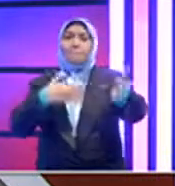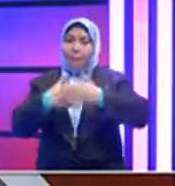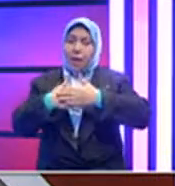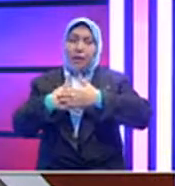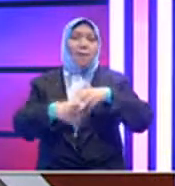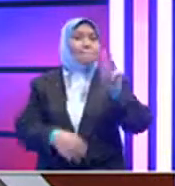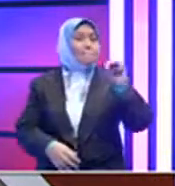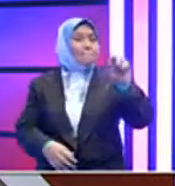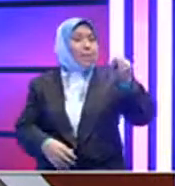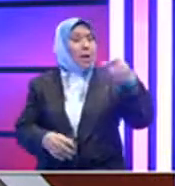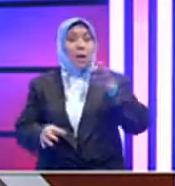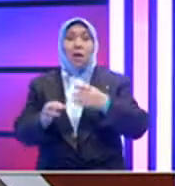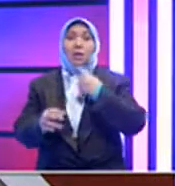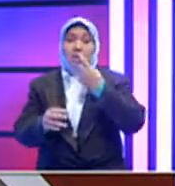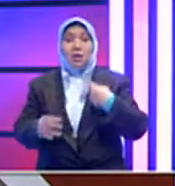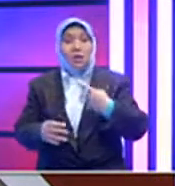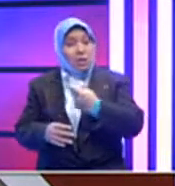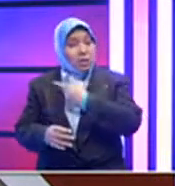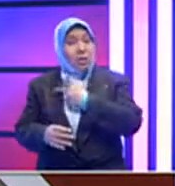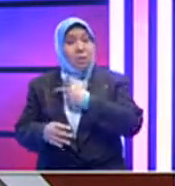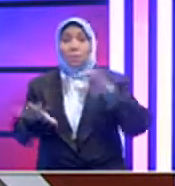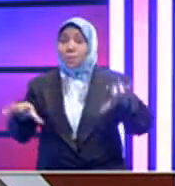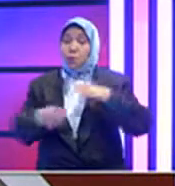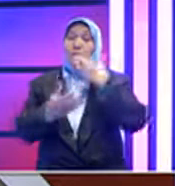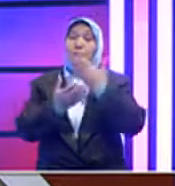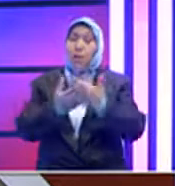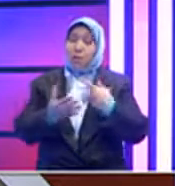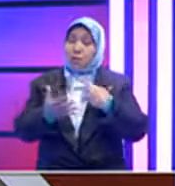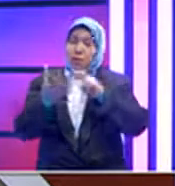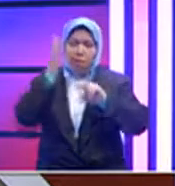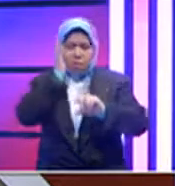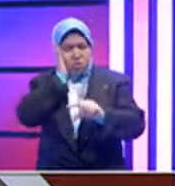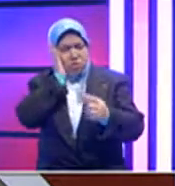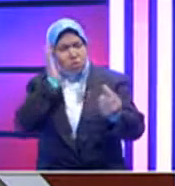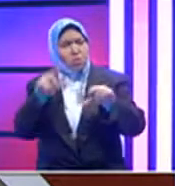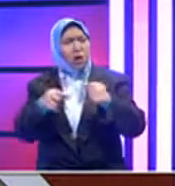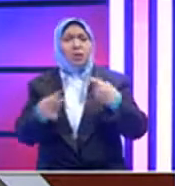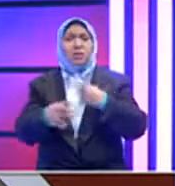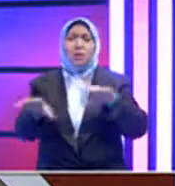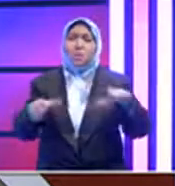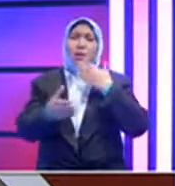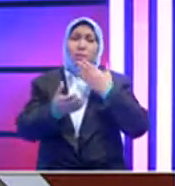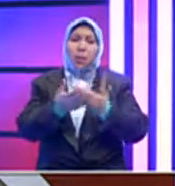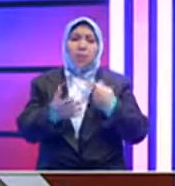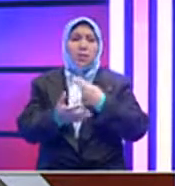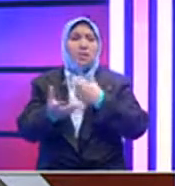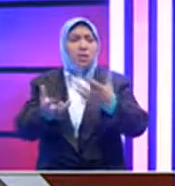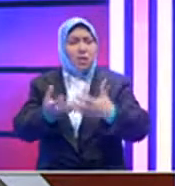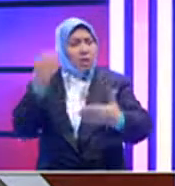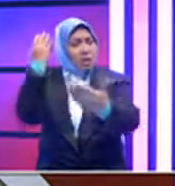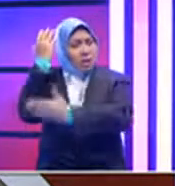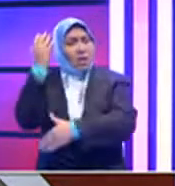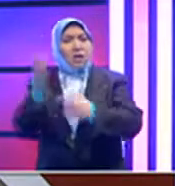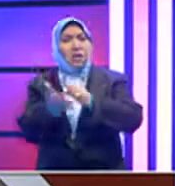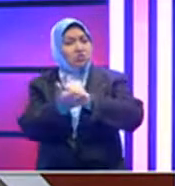dan kalau ketika kita akhirnya tonsil dan kalau kita berbuat kebaikan kita baca cukuran kita nah buat kebaikan kita enakan di negara